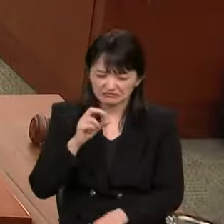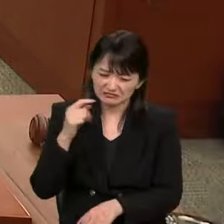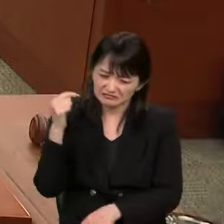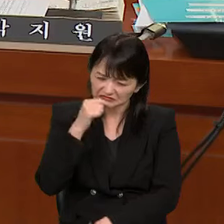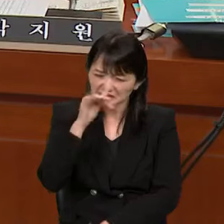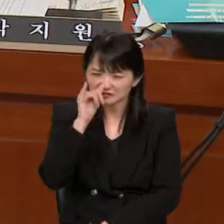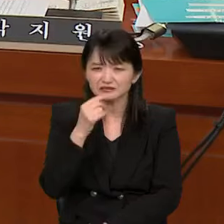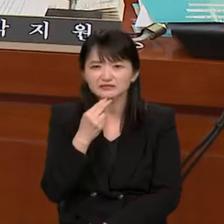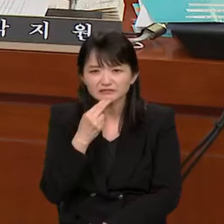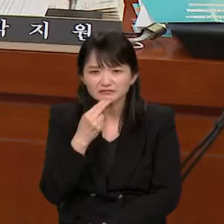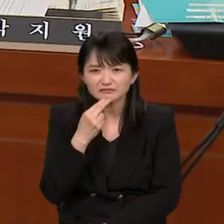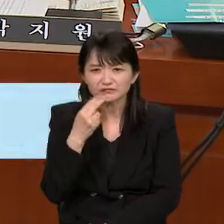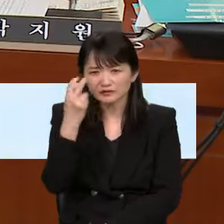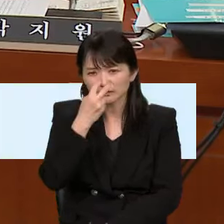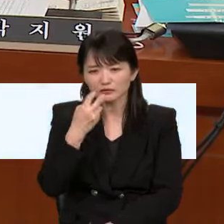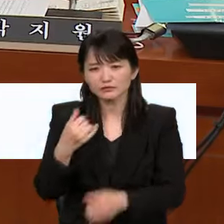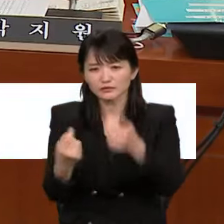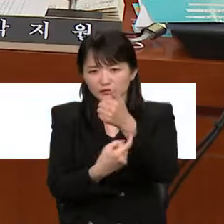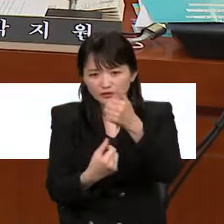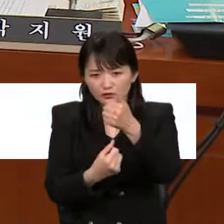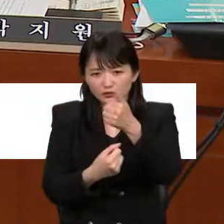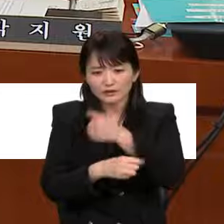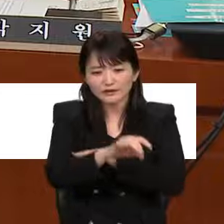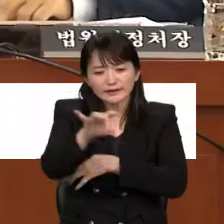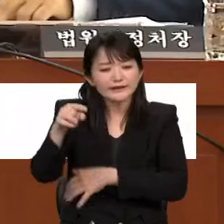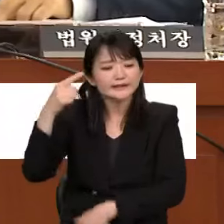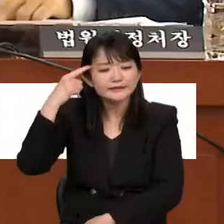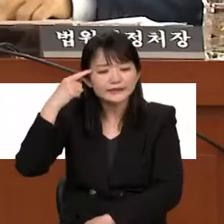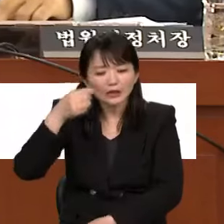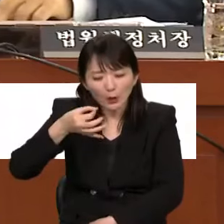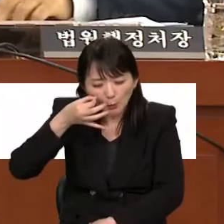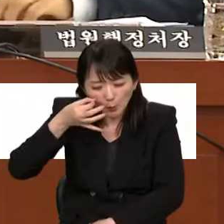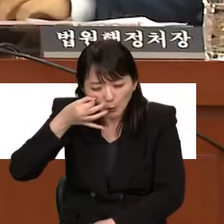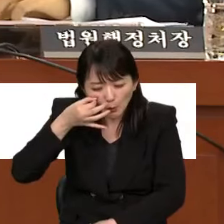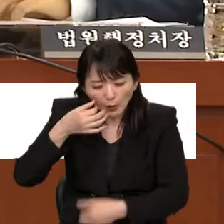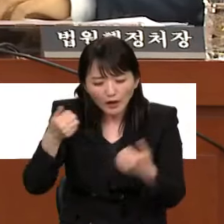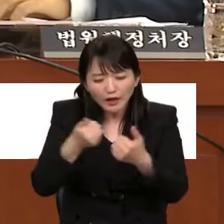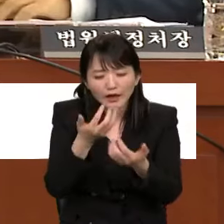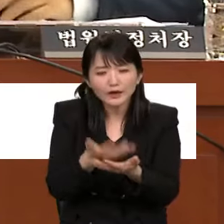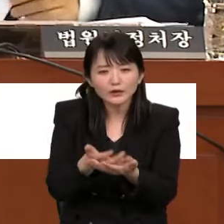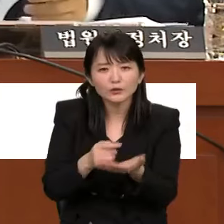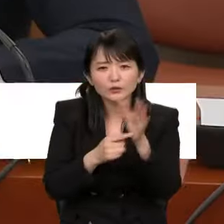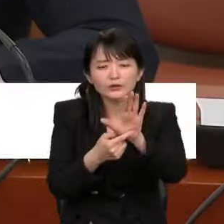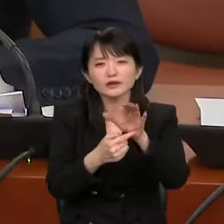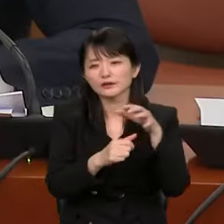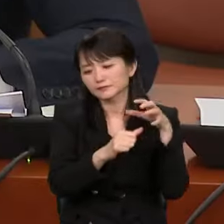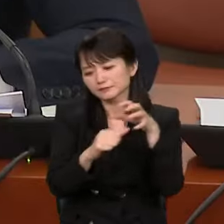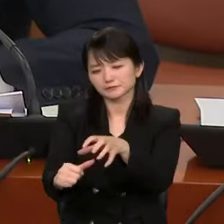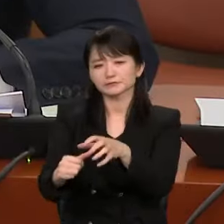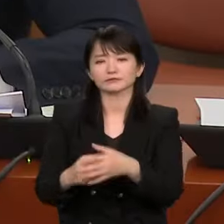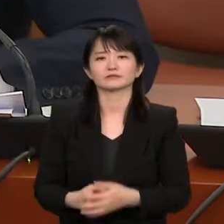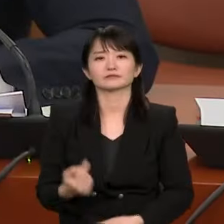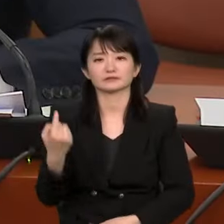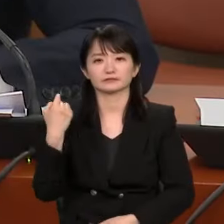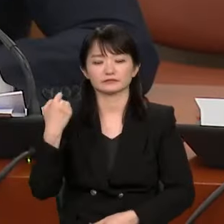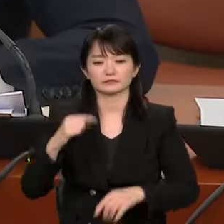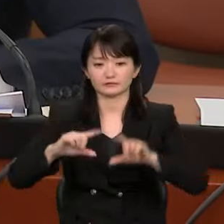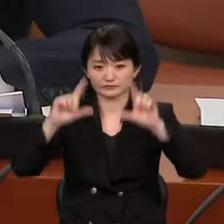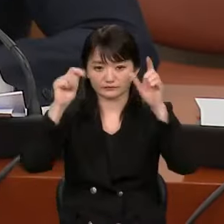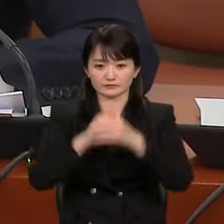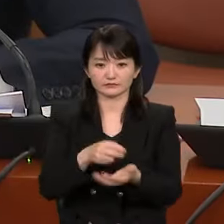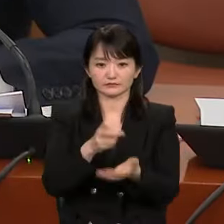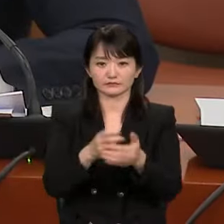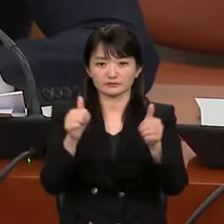이루어졌는지 감사위원 개별 의견 등을 보겠다며 회의록 등을 전부 공개하라고 압박했습니다. 전날 법사위는 약 30분간 회의록